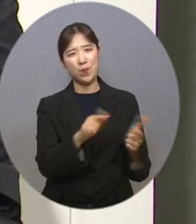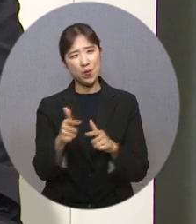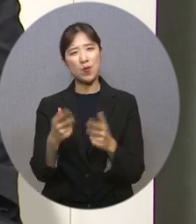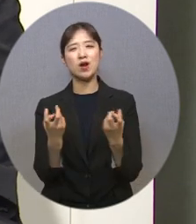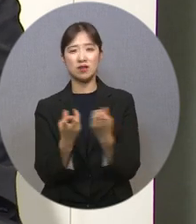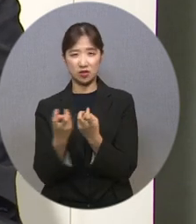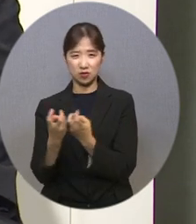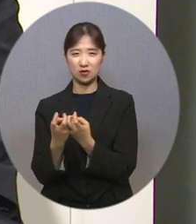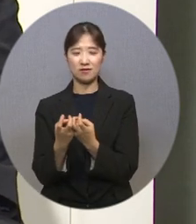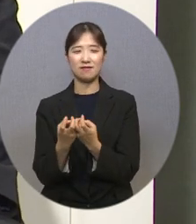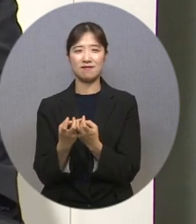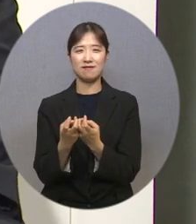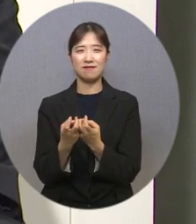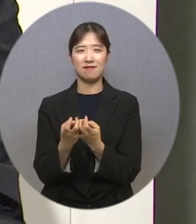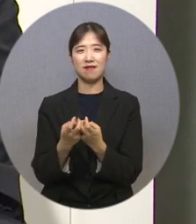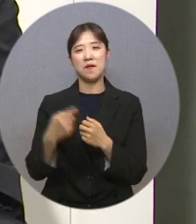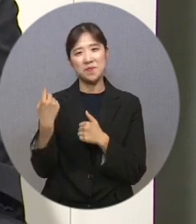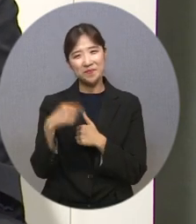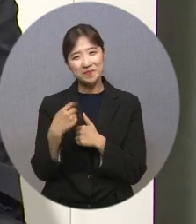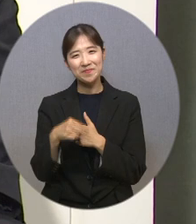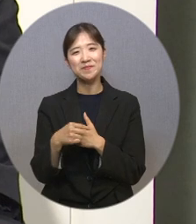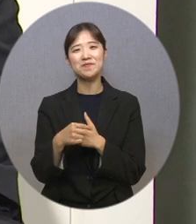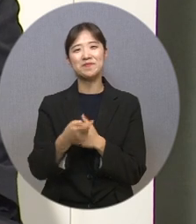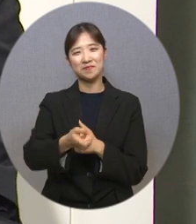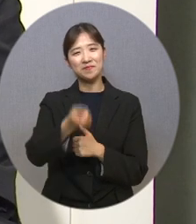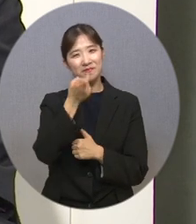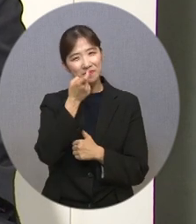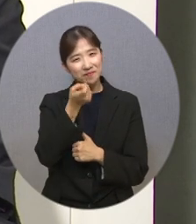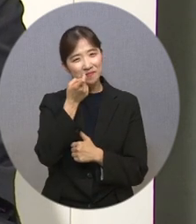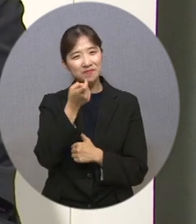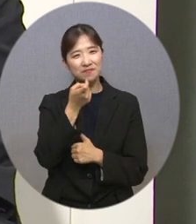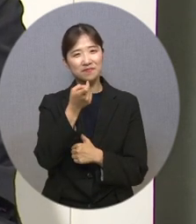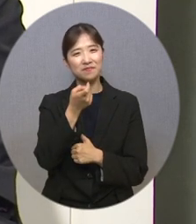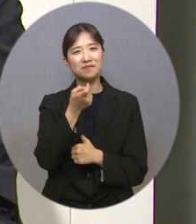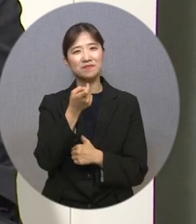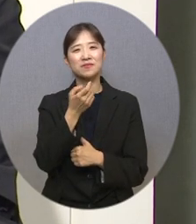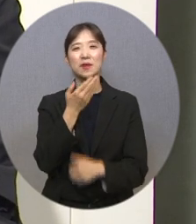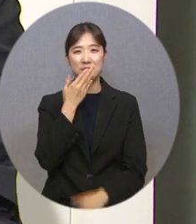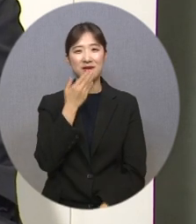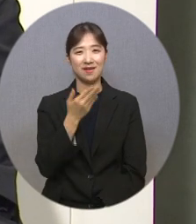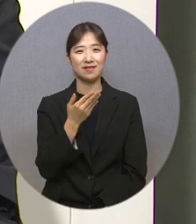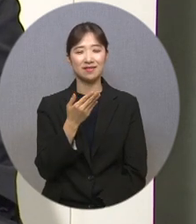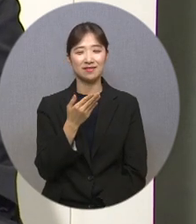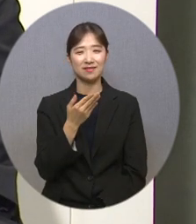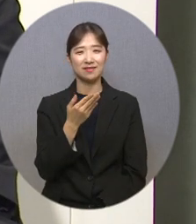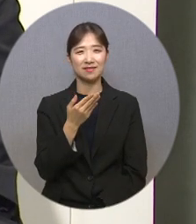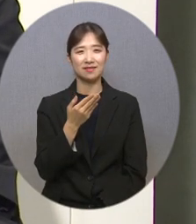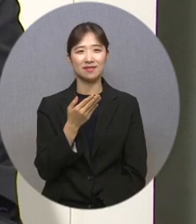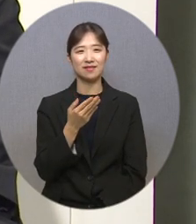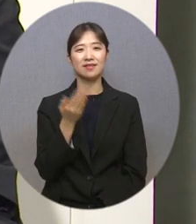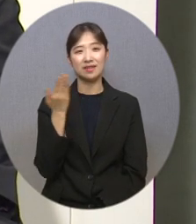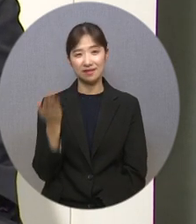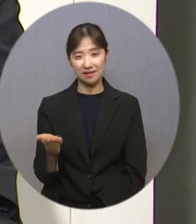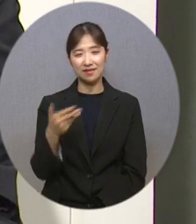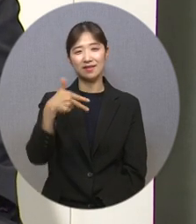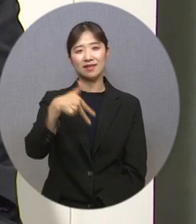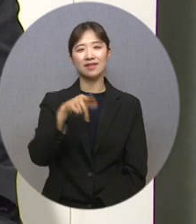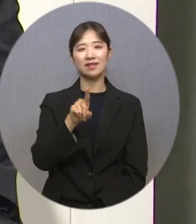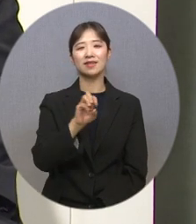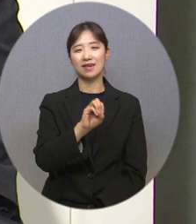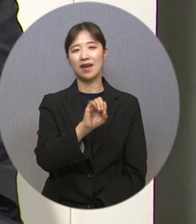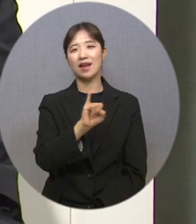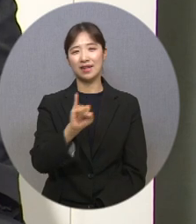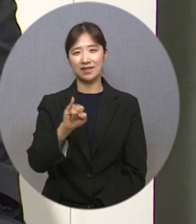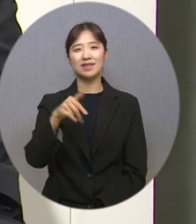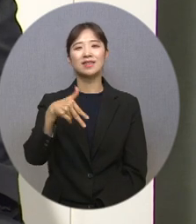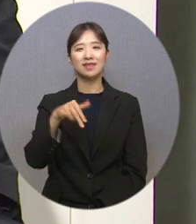수단을 저희에게 지도해 주고 또 그 기법을 가르쳐 주신 장희지 씨를